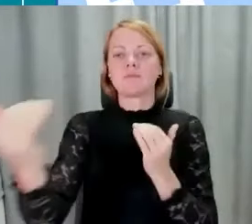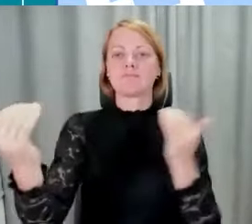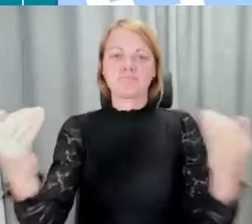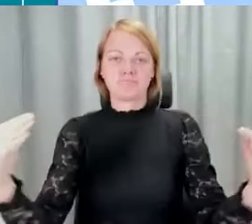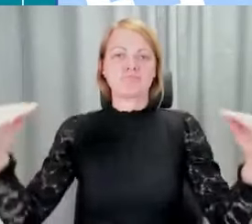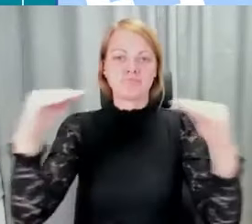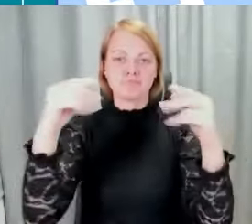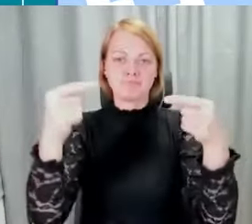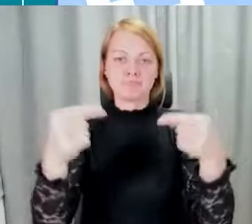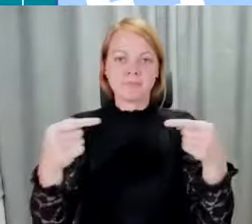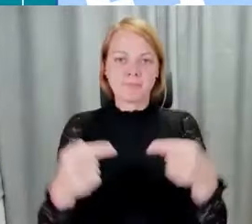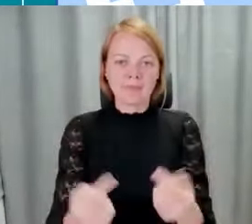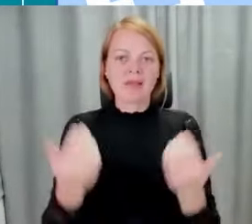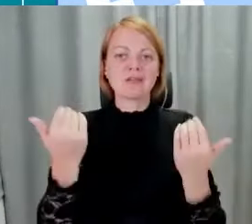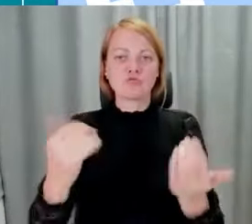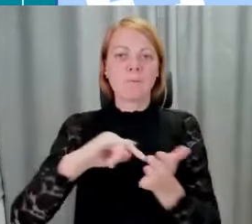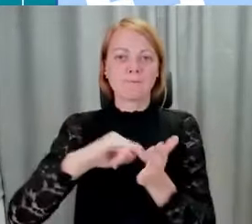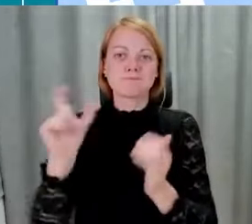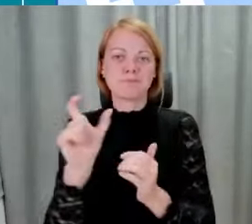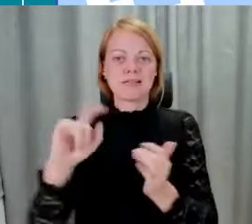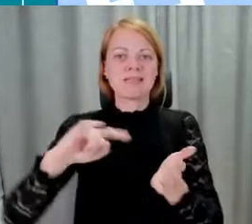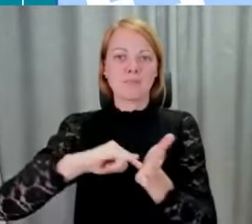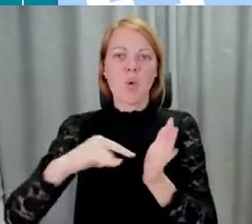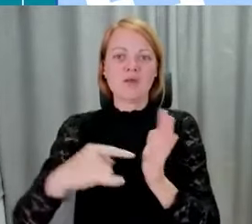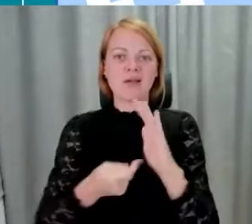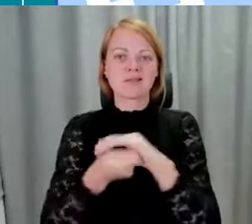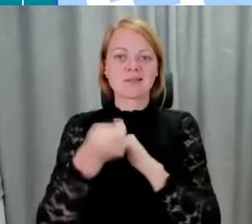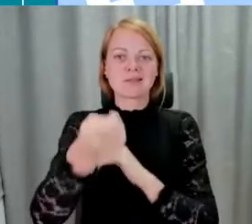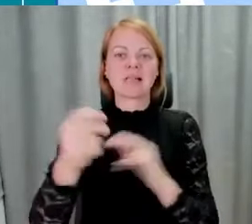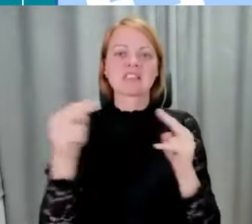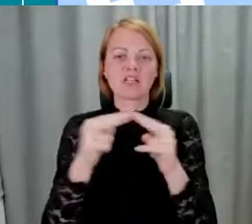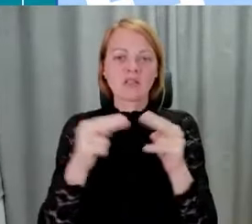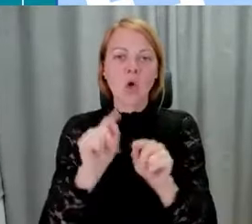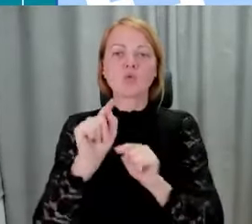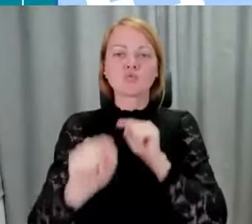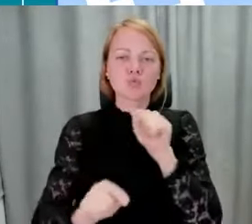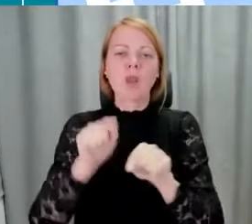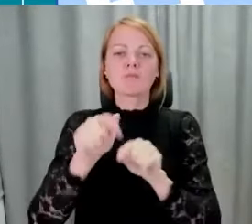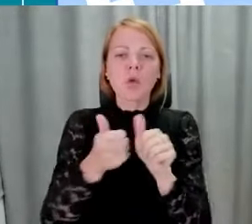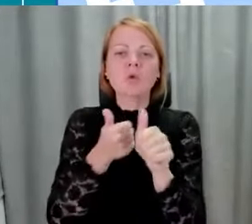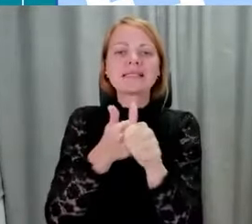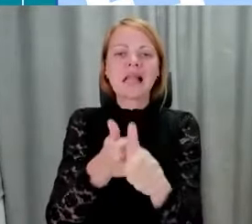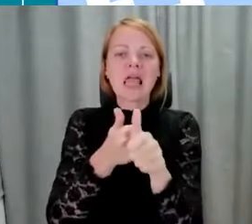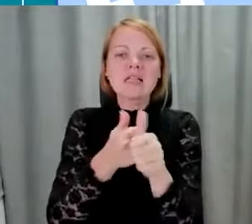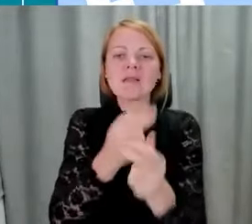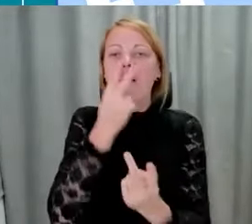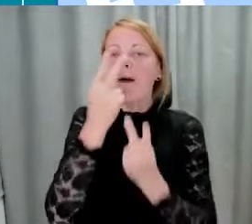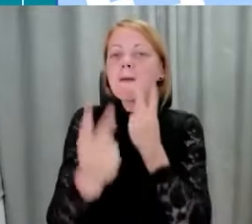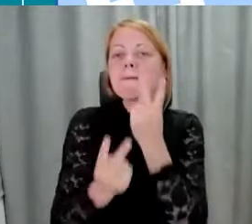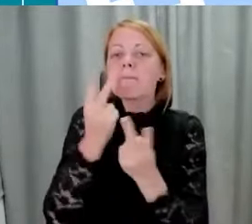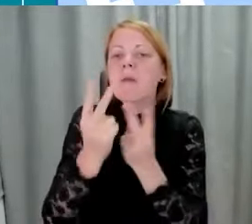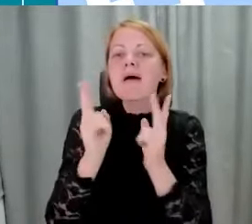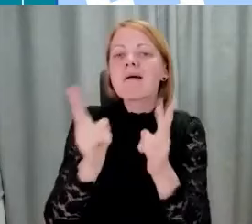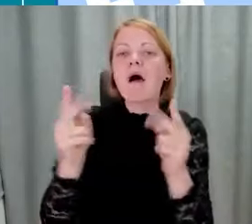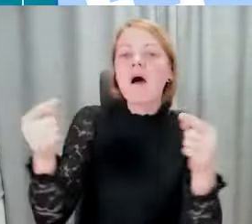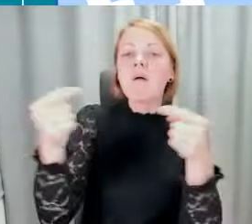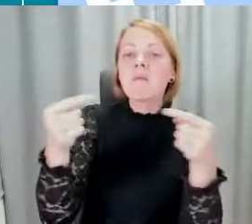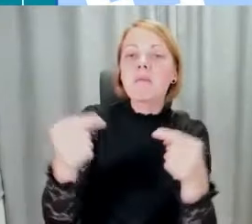es teicu, jau ir saskaņošanā. Mēs ejam soli pa soli viņam līdzi, skatāmies, kā viņš skaņojās, un šobrīd